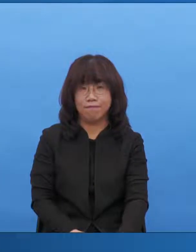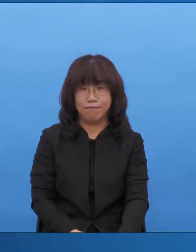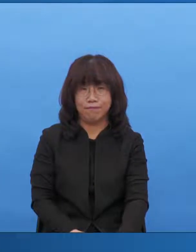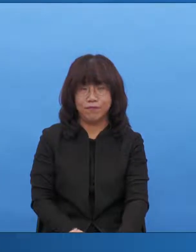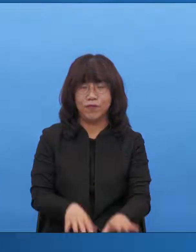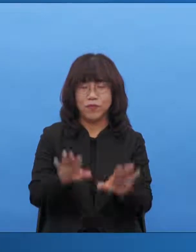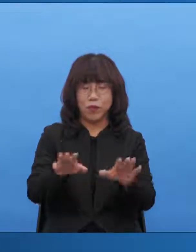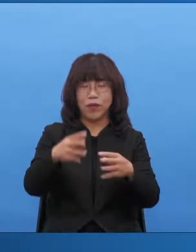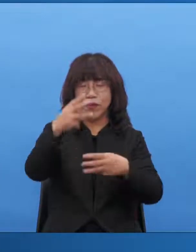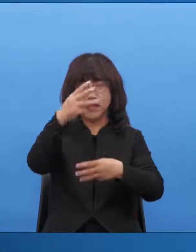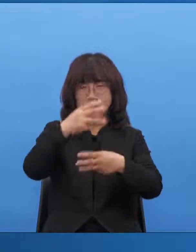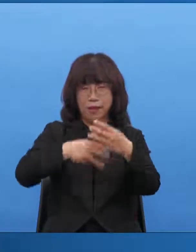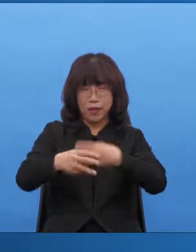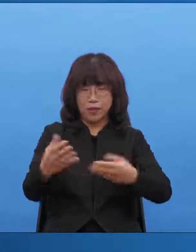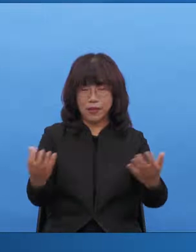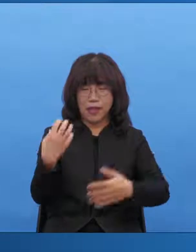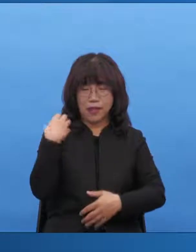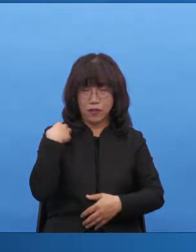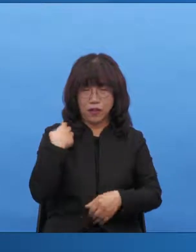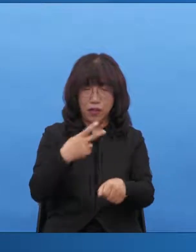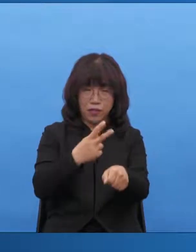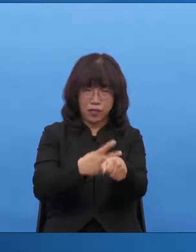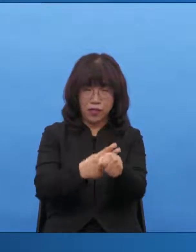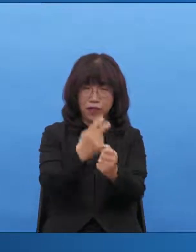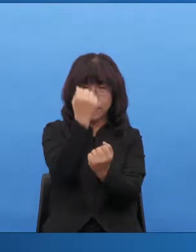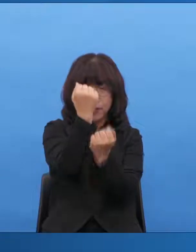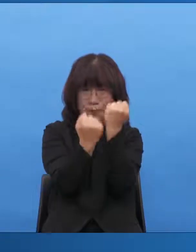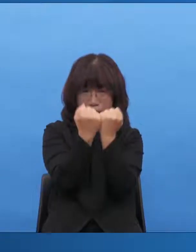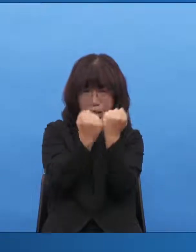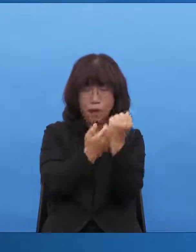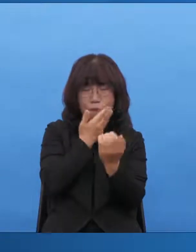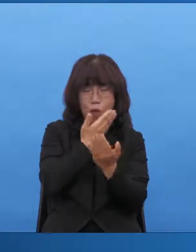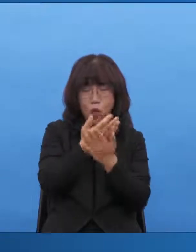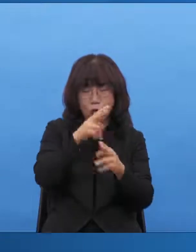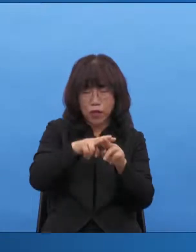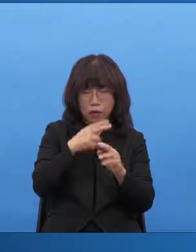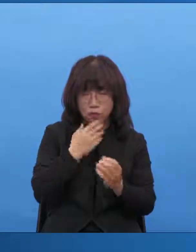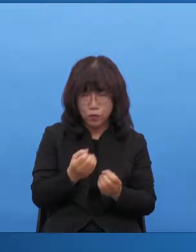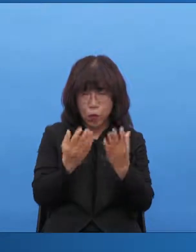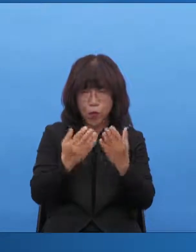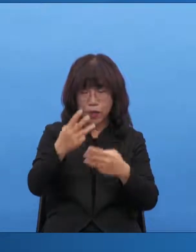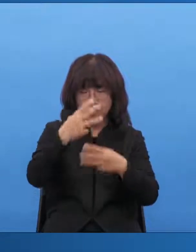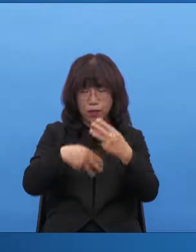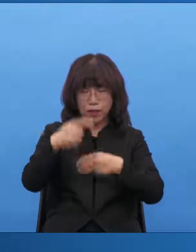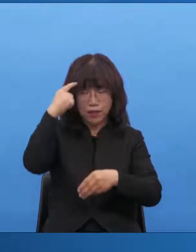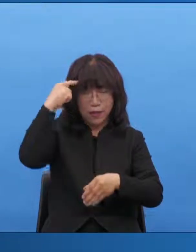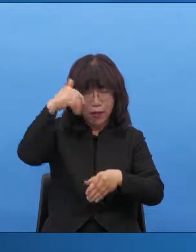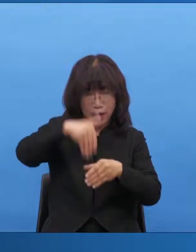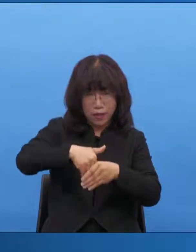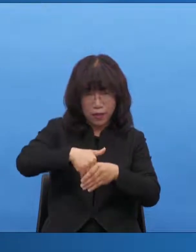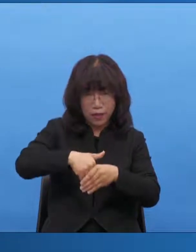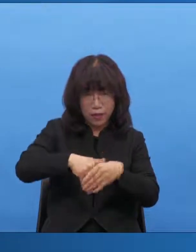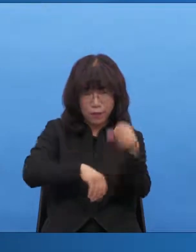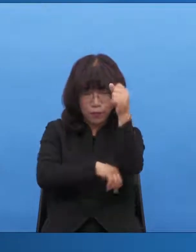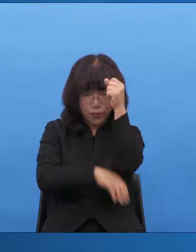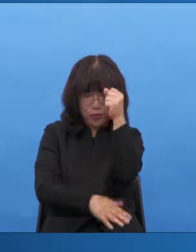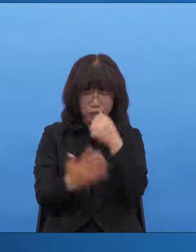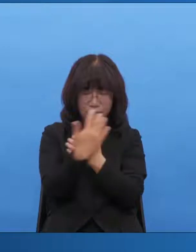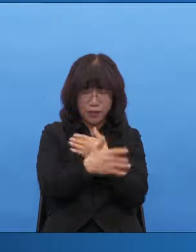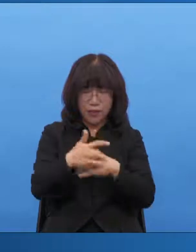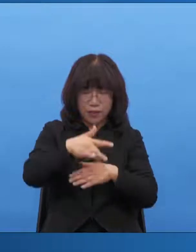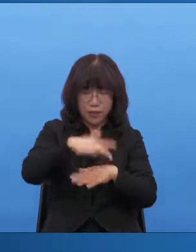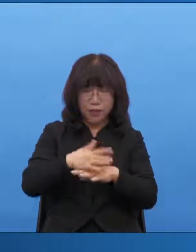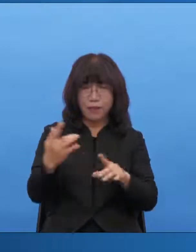이번 렘넌트 사역자 및 교사 세미나가 보좌의 축복으로 렘넌트의 각인, 뿌리, 체질을 바꾸는 중요한